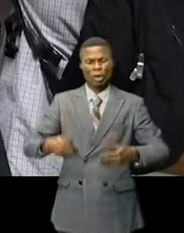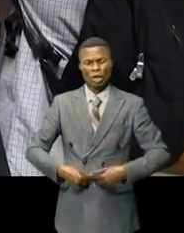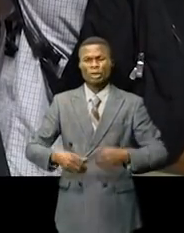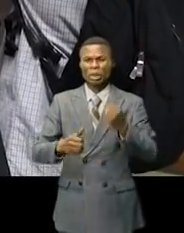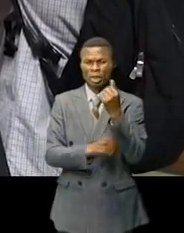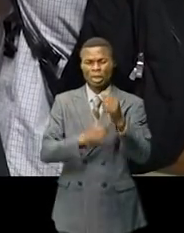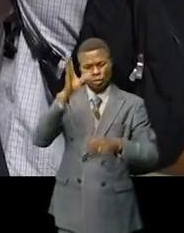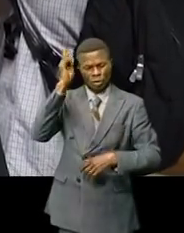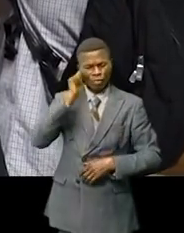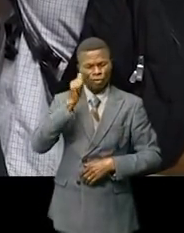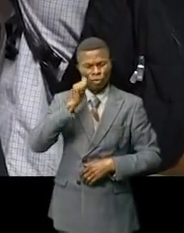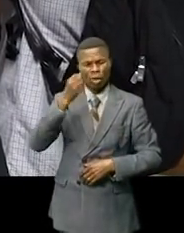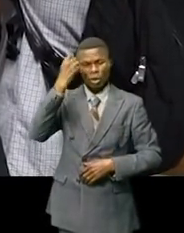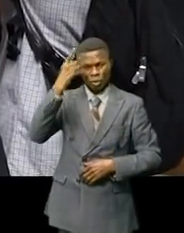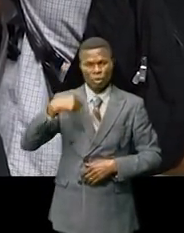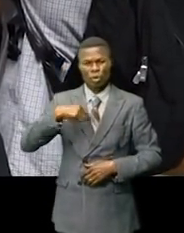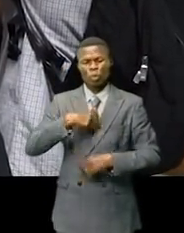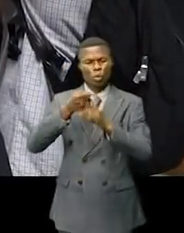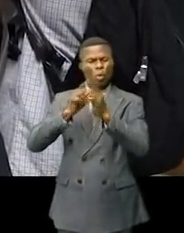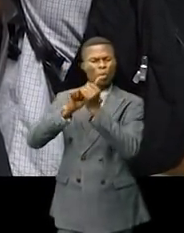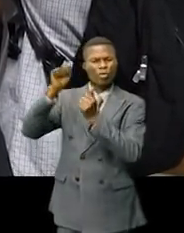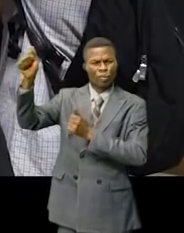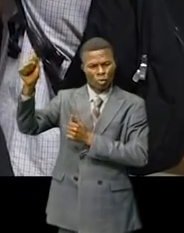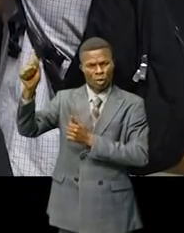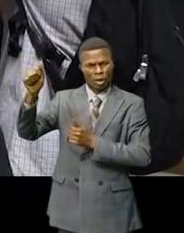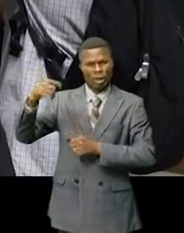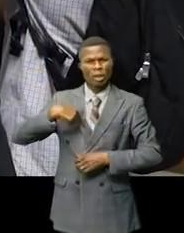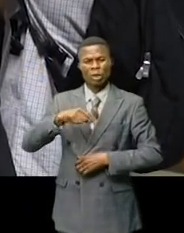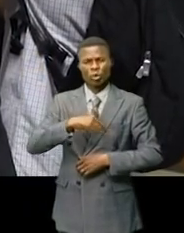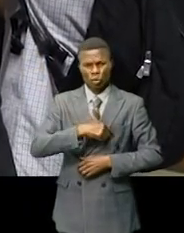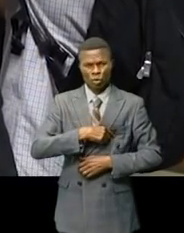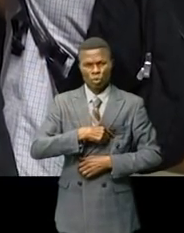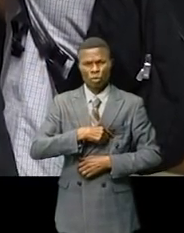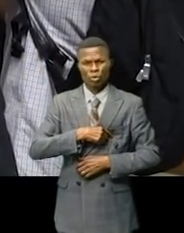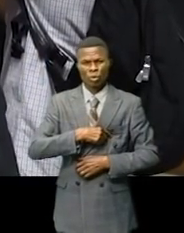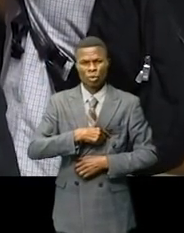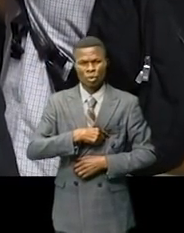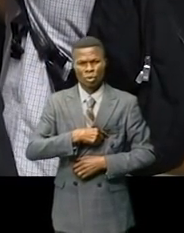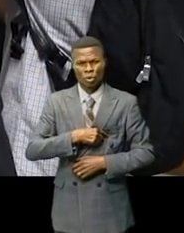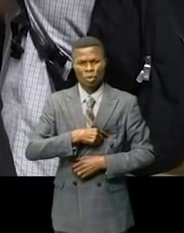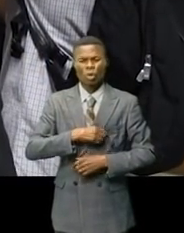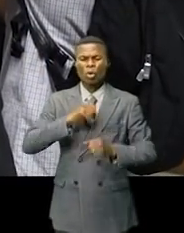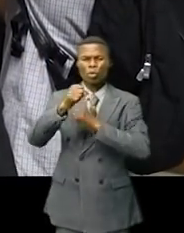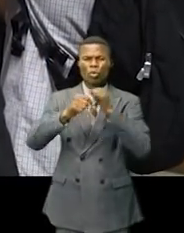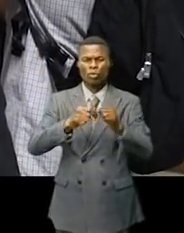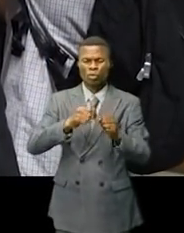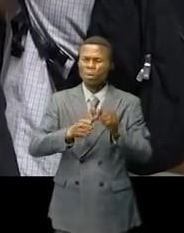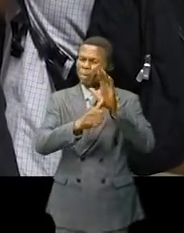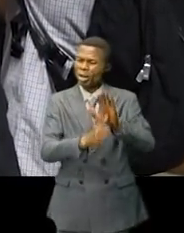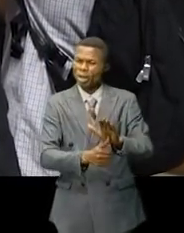comprennent que nous venons demain et que nous avons combattu la dictature